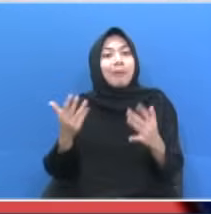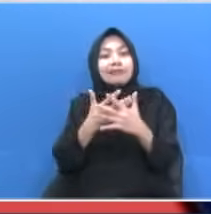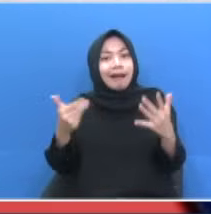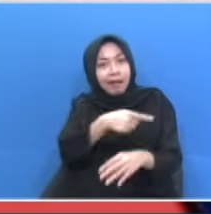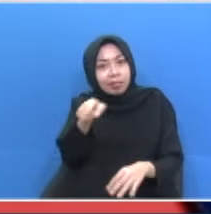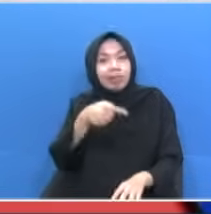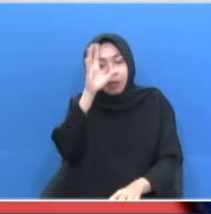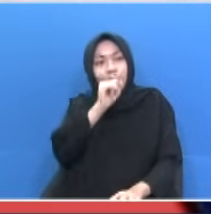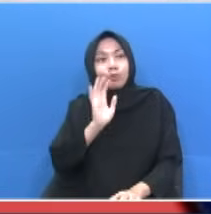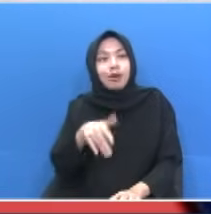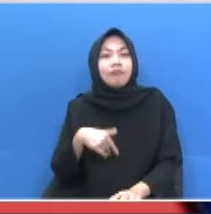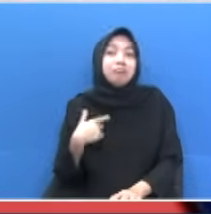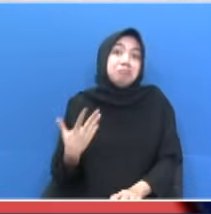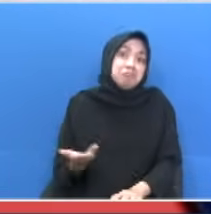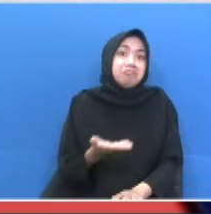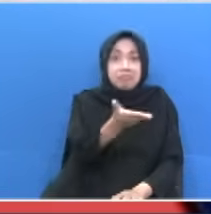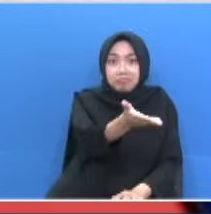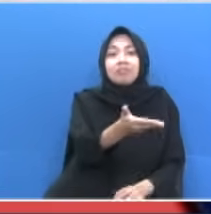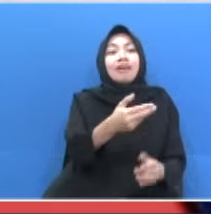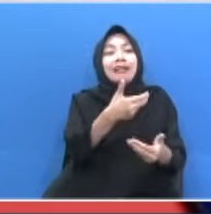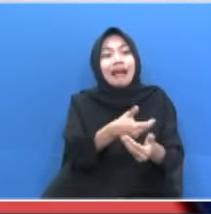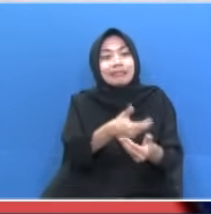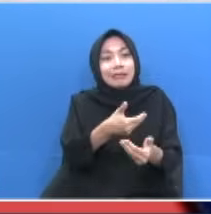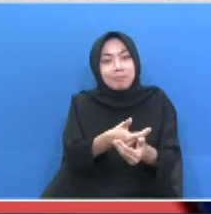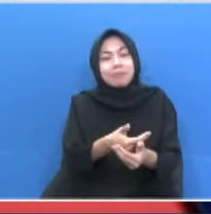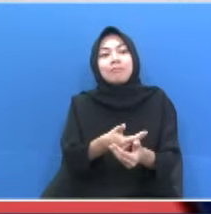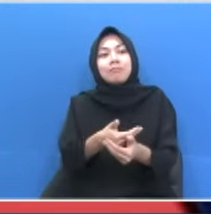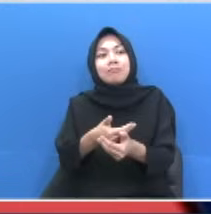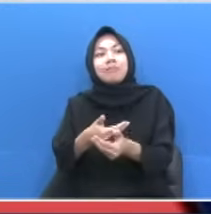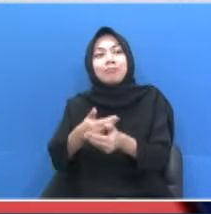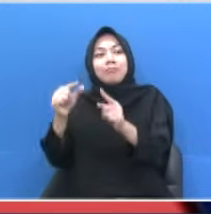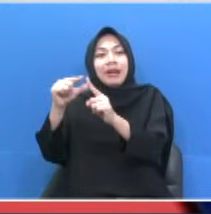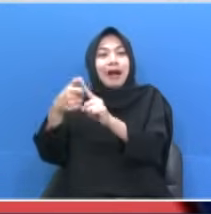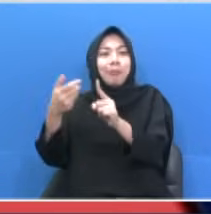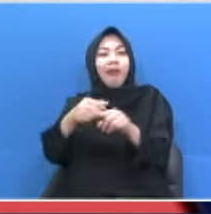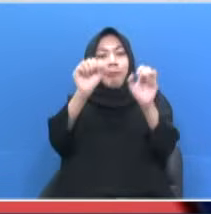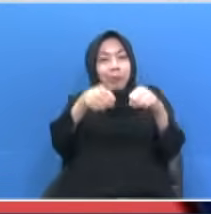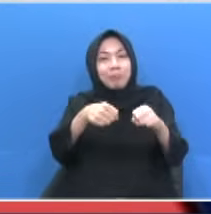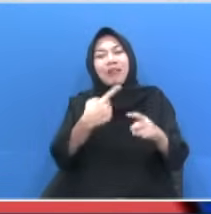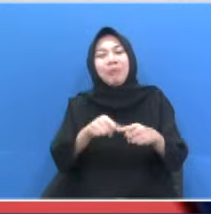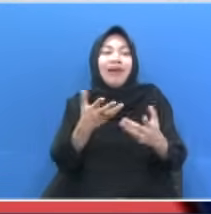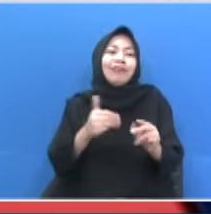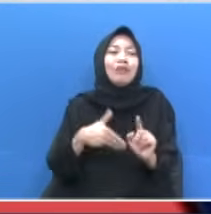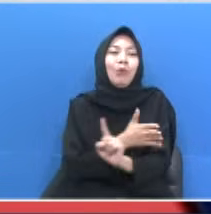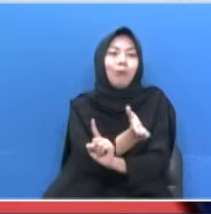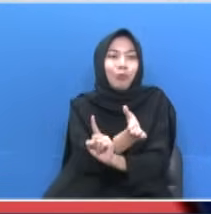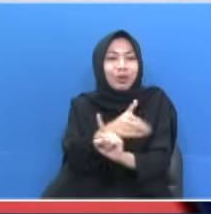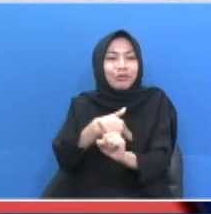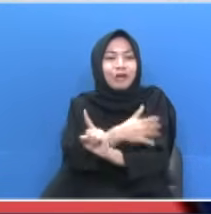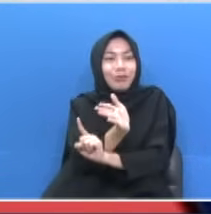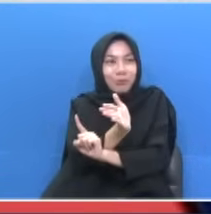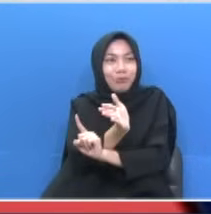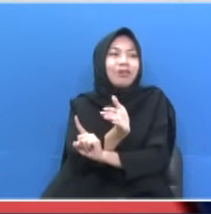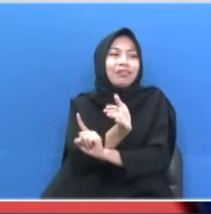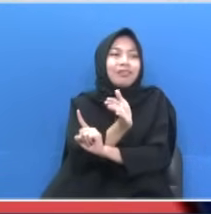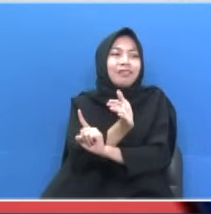karena bagi kami ini tindakan sepihak bagian dari pengkhianatan tidak menghormati kesepakatan Jadi mohon maaf nih kalau kita bicara politik ini sama